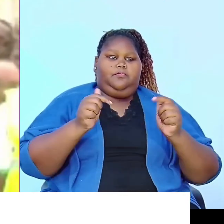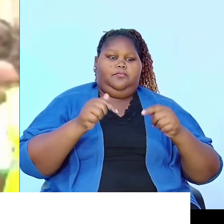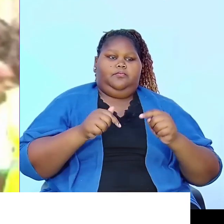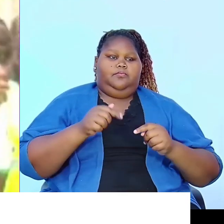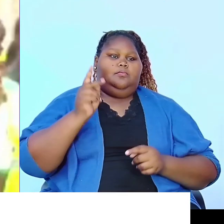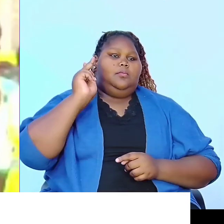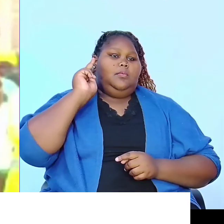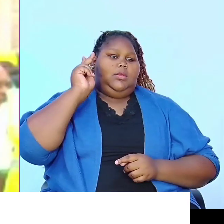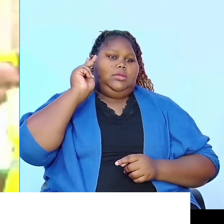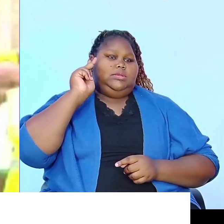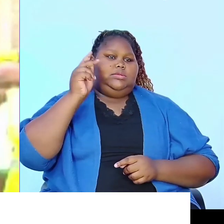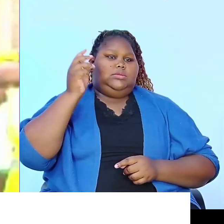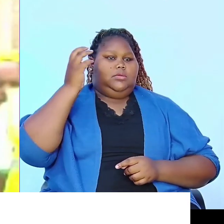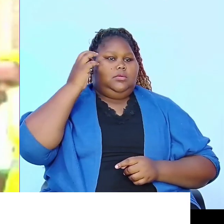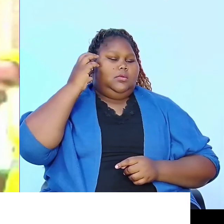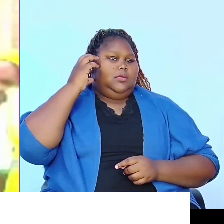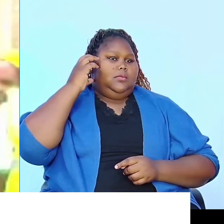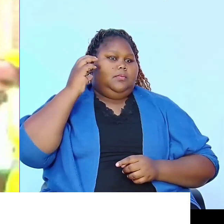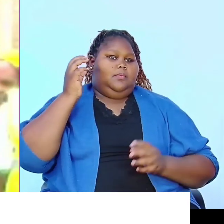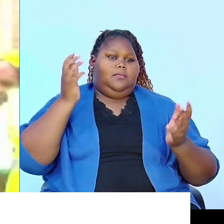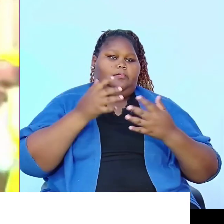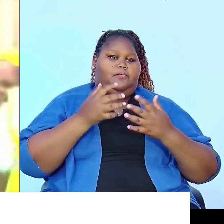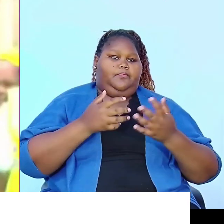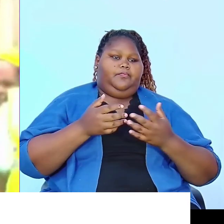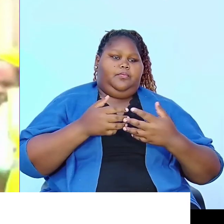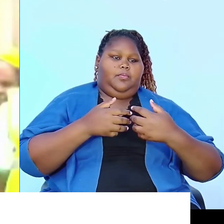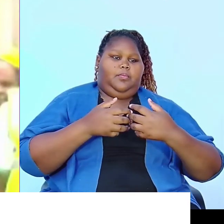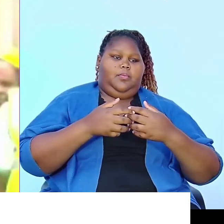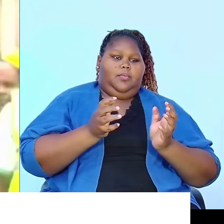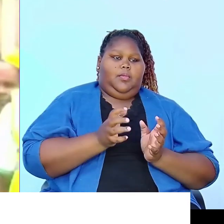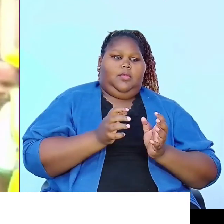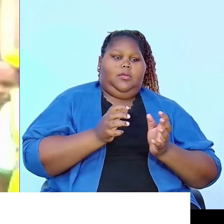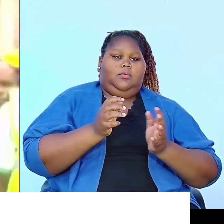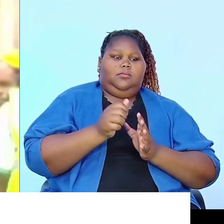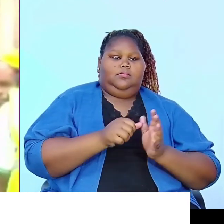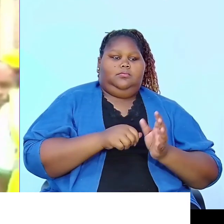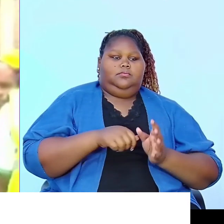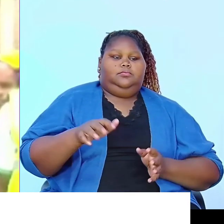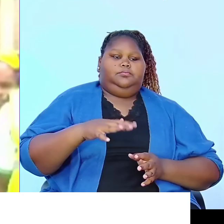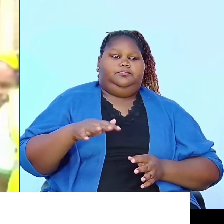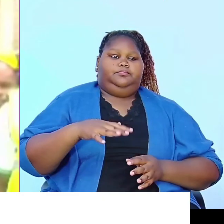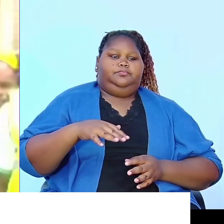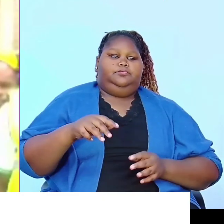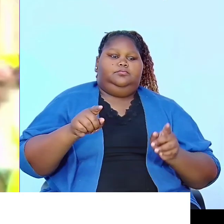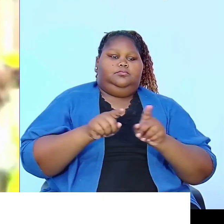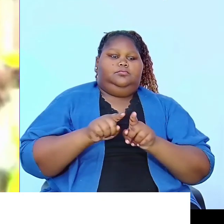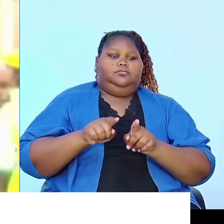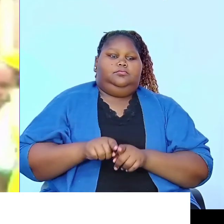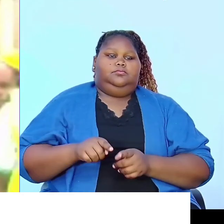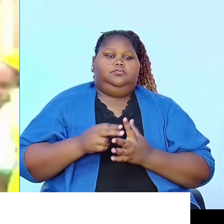ambapo tutakuwa na wahandisi kutoka huu mkoa. Tutakuwa pia na stakeholders wengi ambao